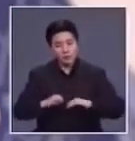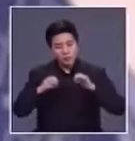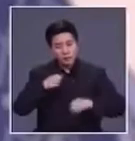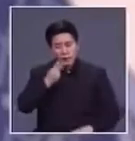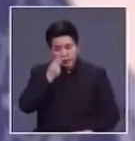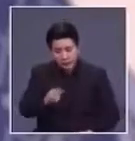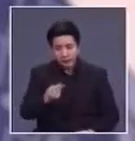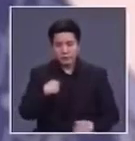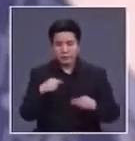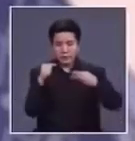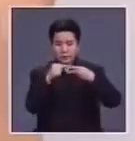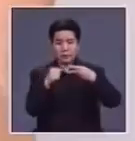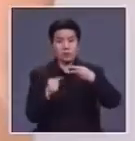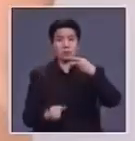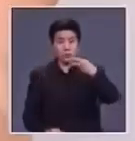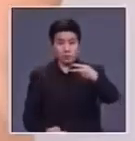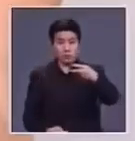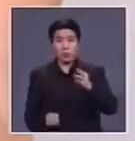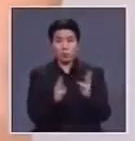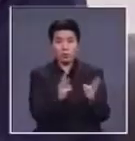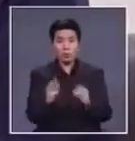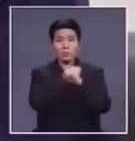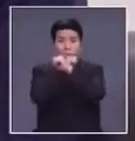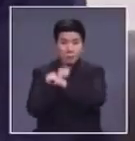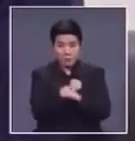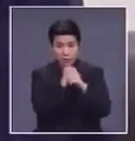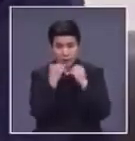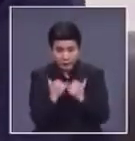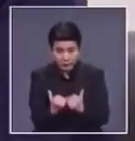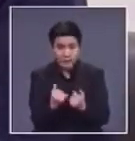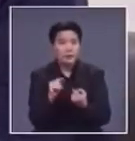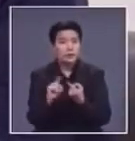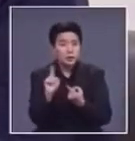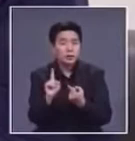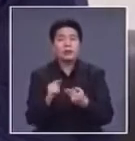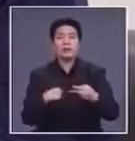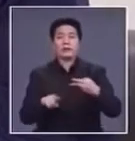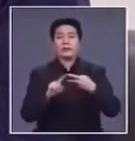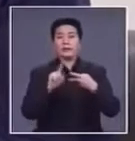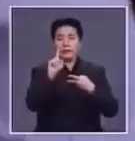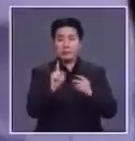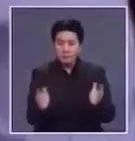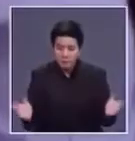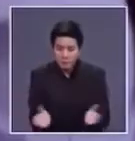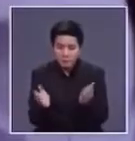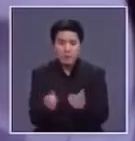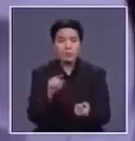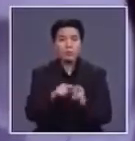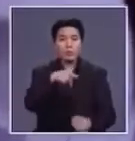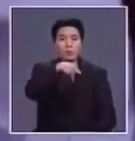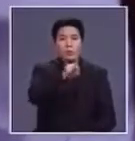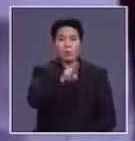ก็คือ2ประการหลักๆในการรับมือกับภัยคุกคามยุคดิจิทัลดังกล่าวโดย1ผลักดันพระราชบัญญัติกอง